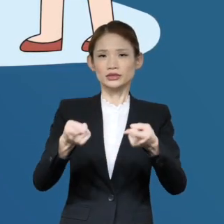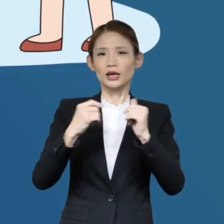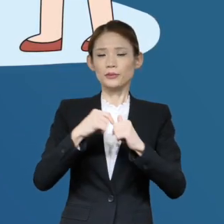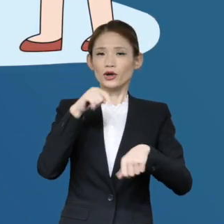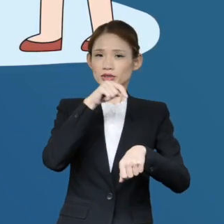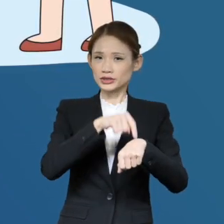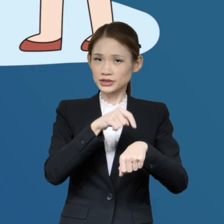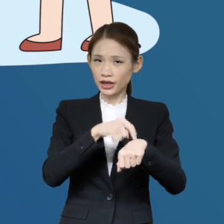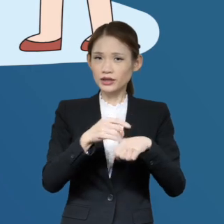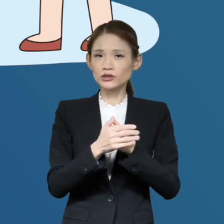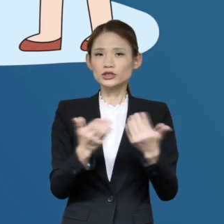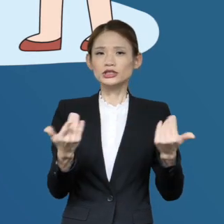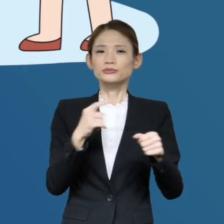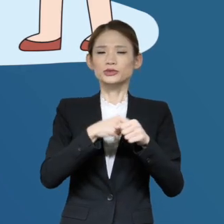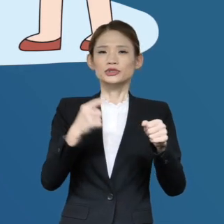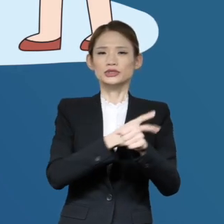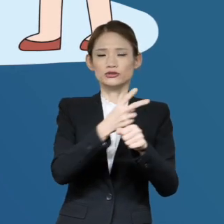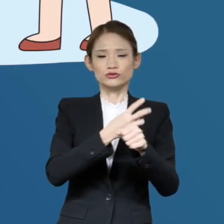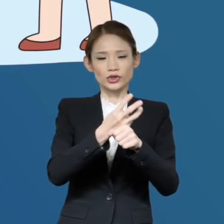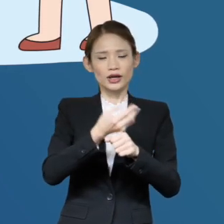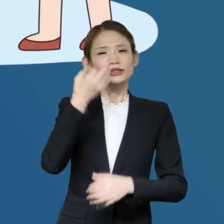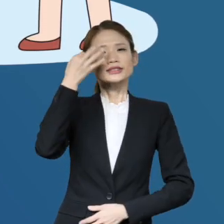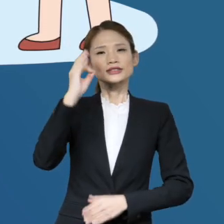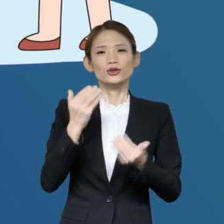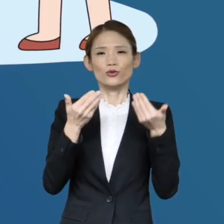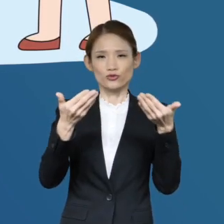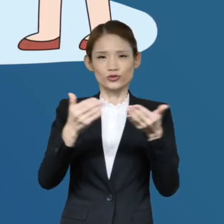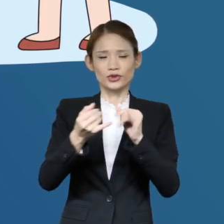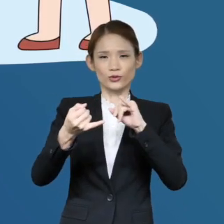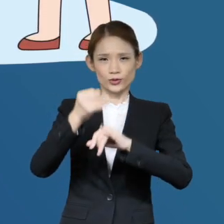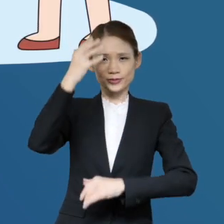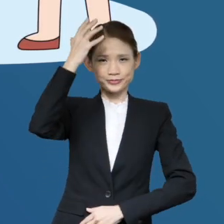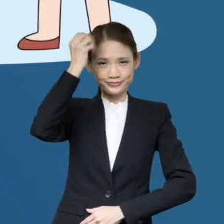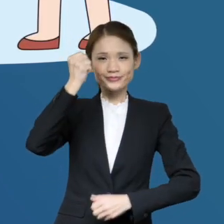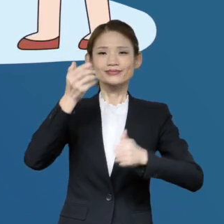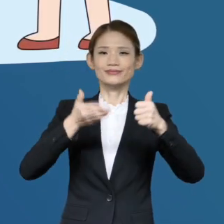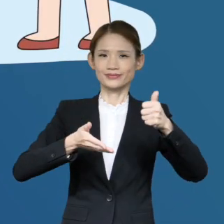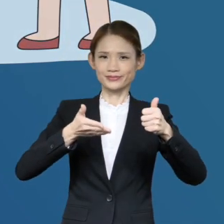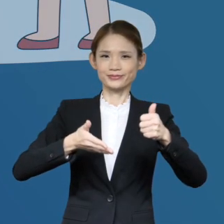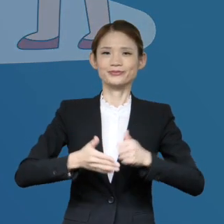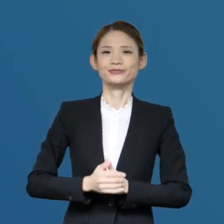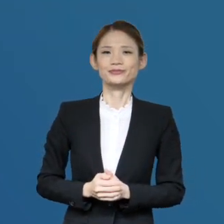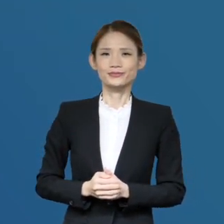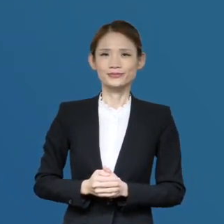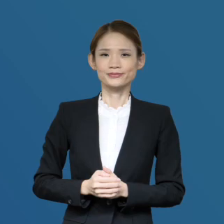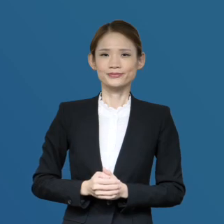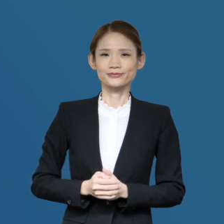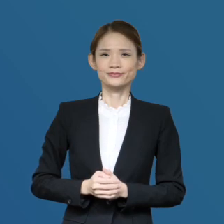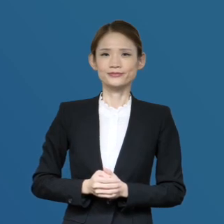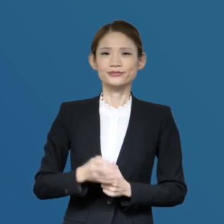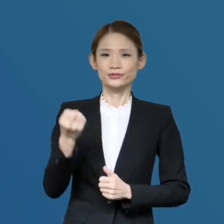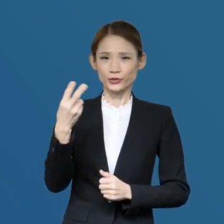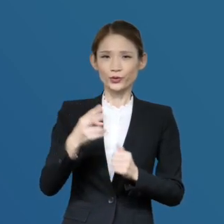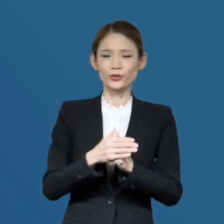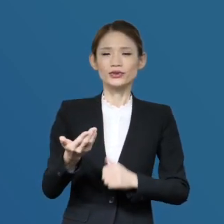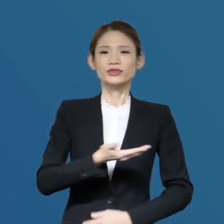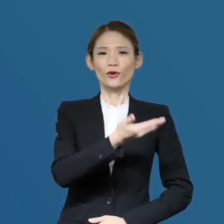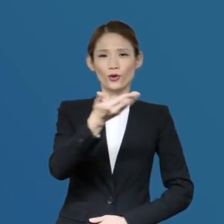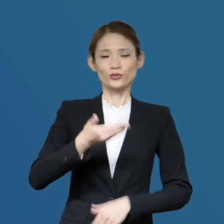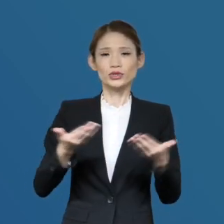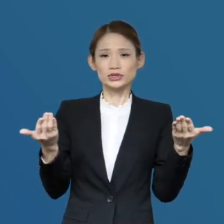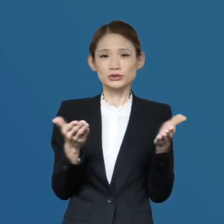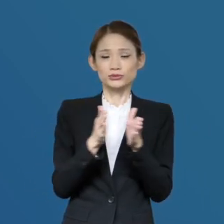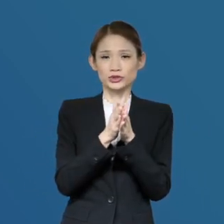참여하는 시간도 근무 시간으로 인정된다는 점도 꼭 기억하시기 바랍니다. 또한